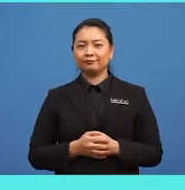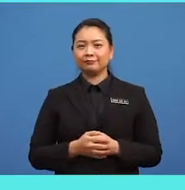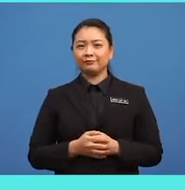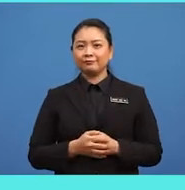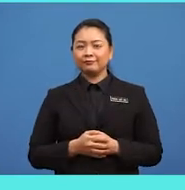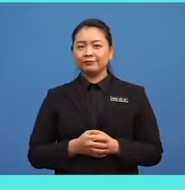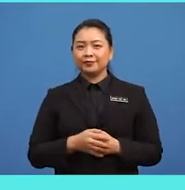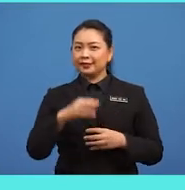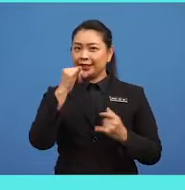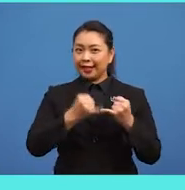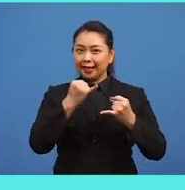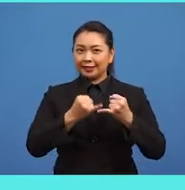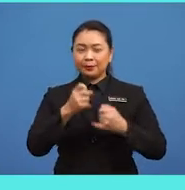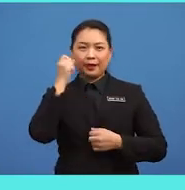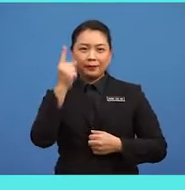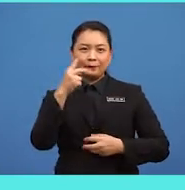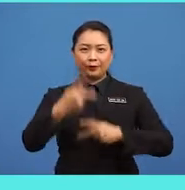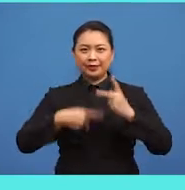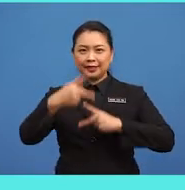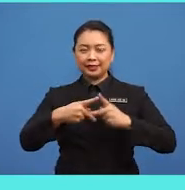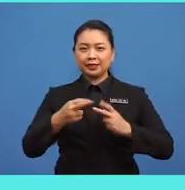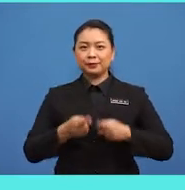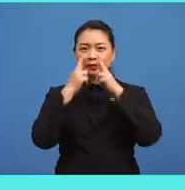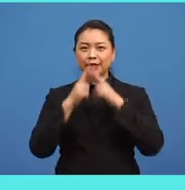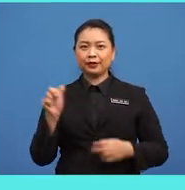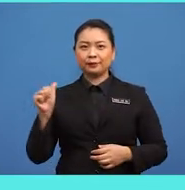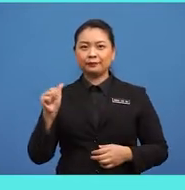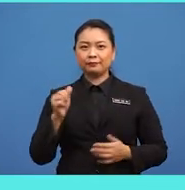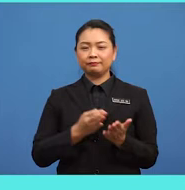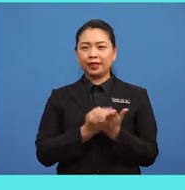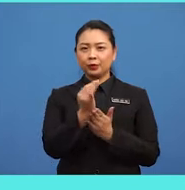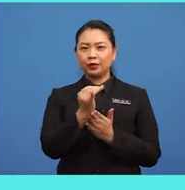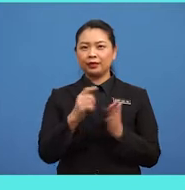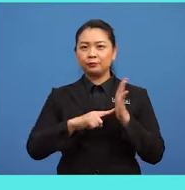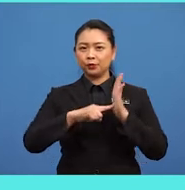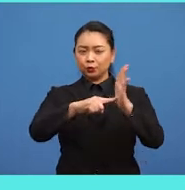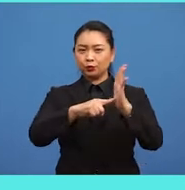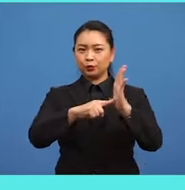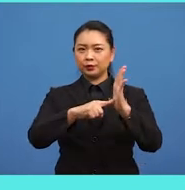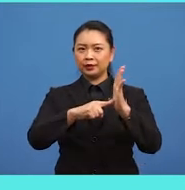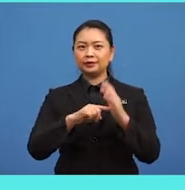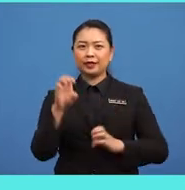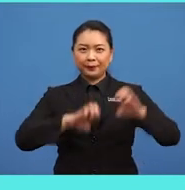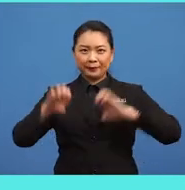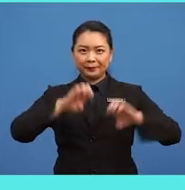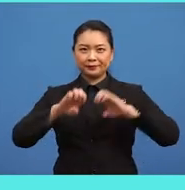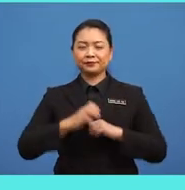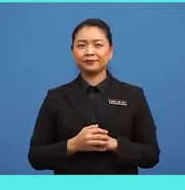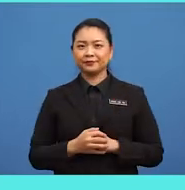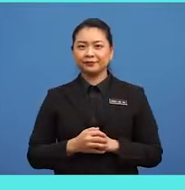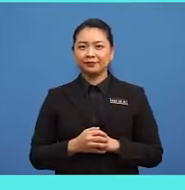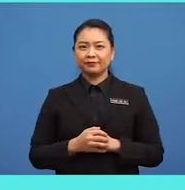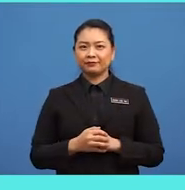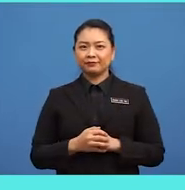sel. Dan yang terakhir, memahami proses respirasi aerob melalui demonstrasi